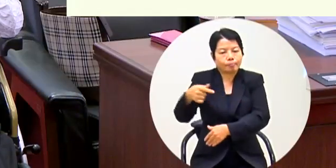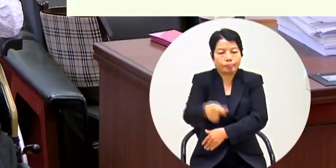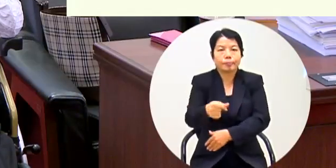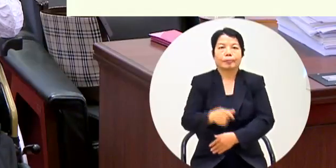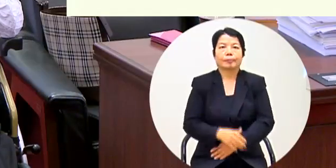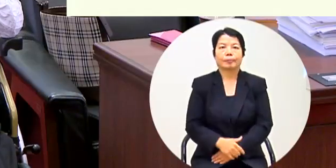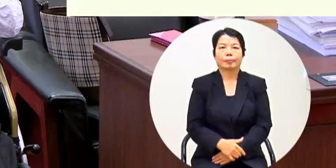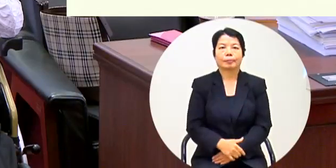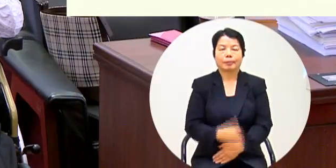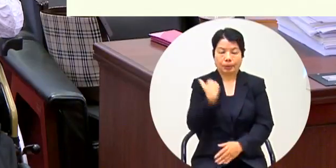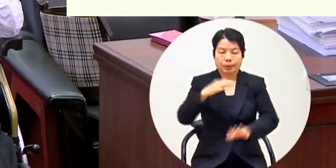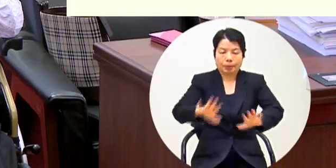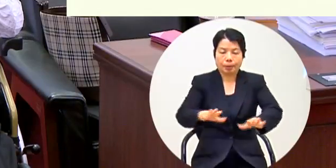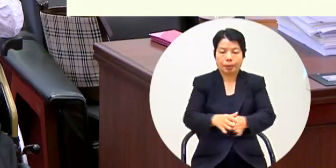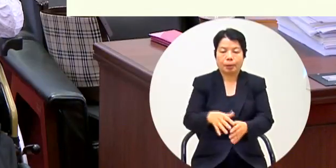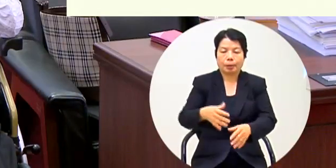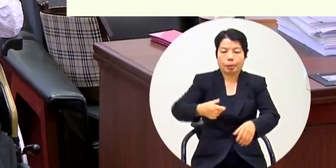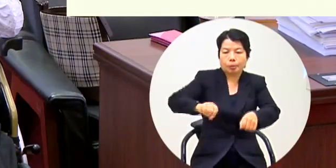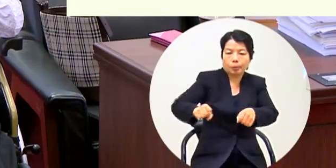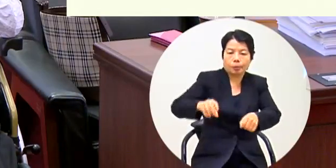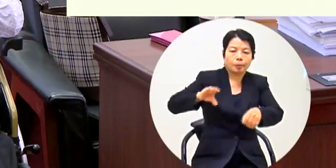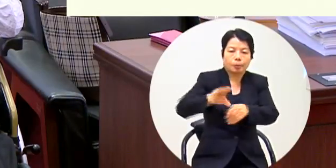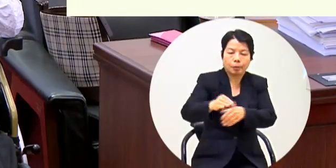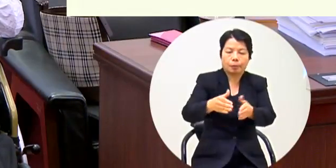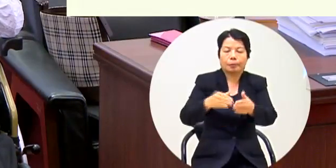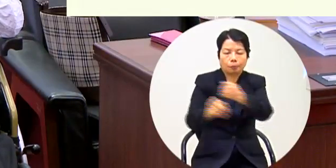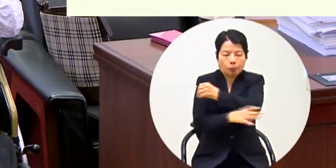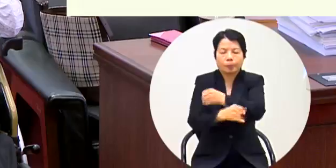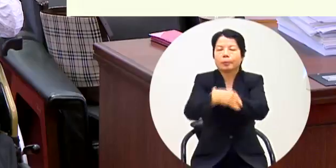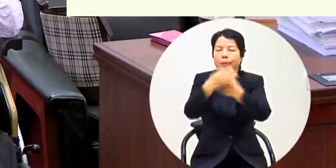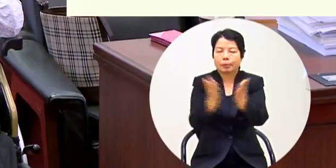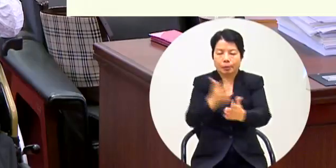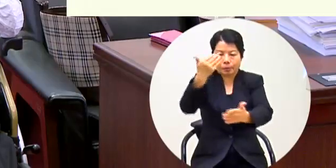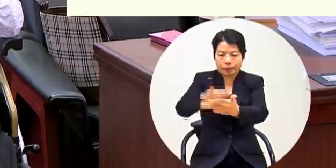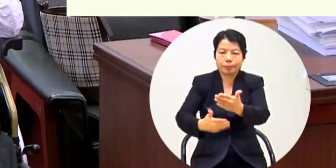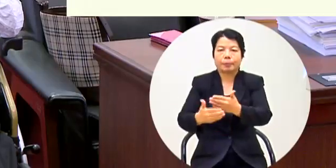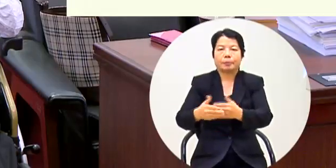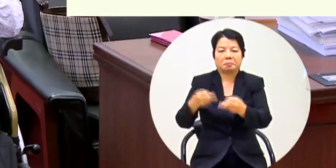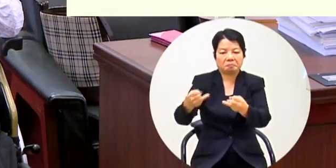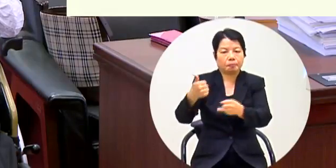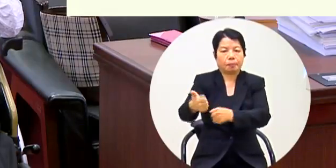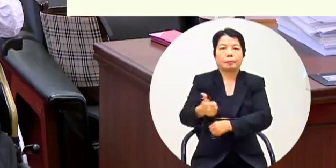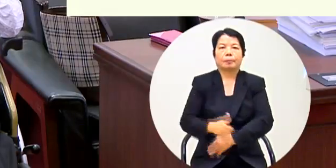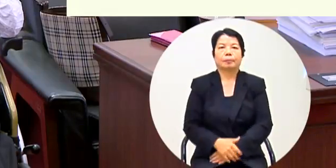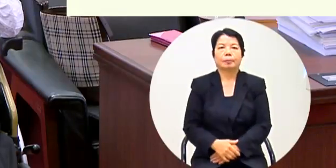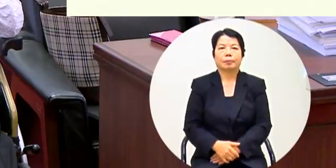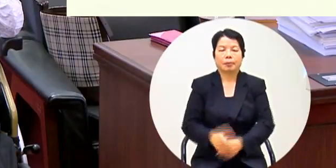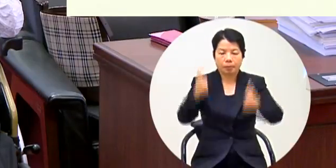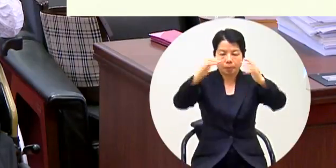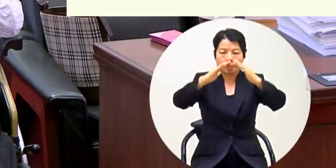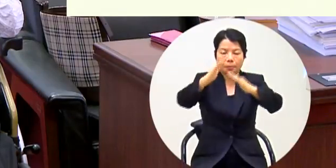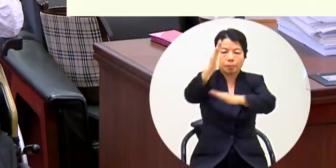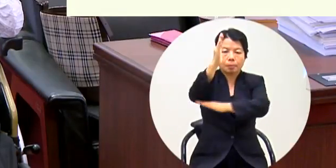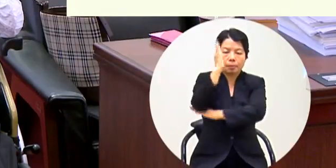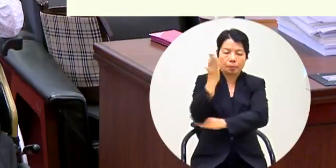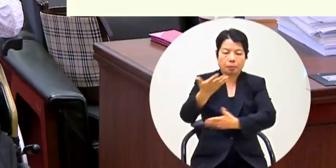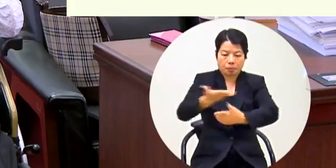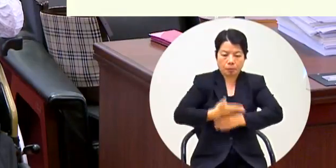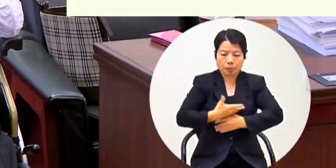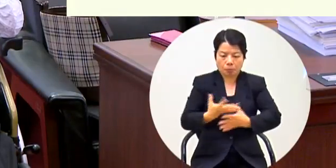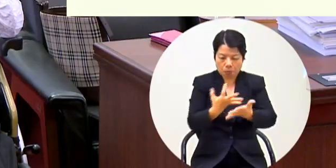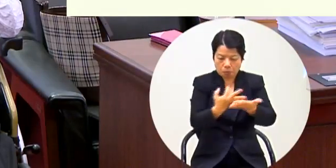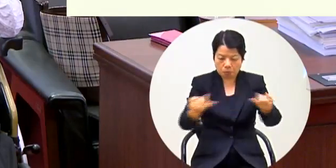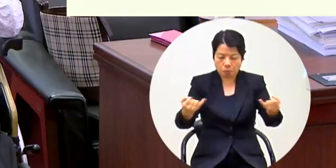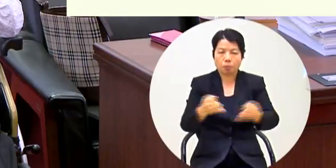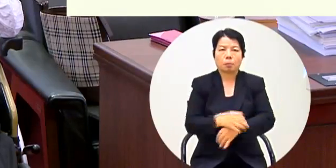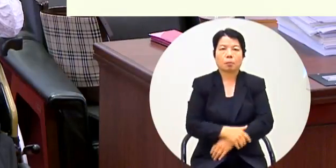面会有很大的成效。不过后来我看了这个市府给我的数据，我们如果要把所有的燃油机